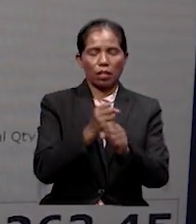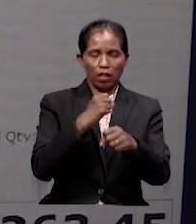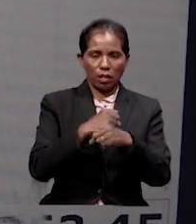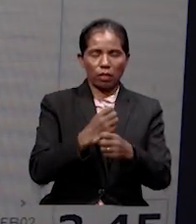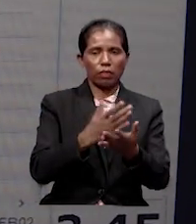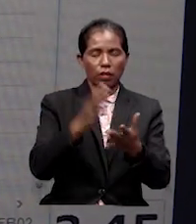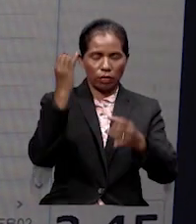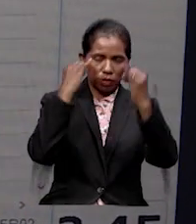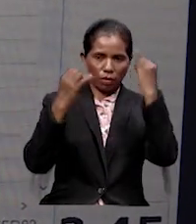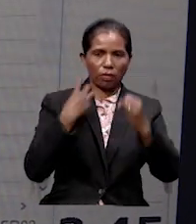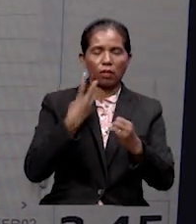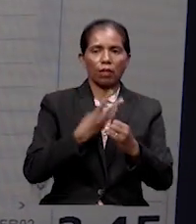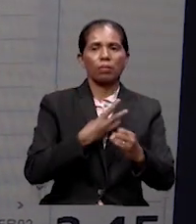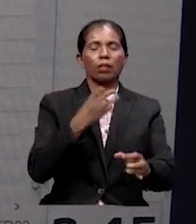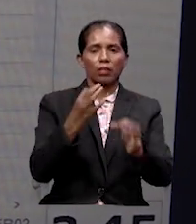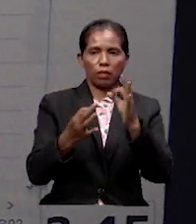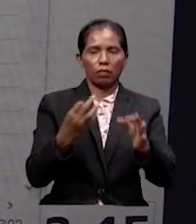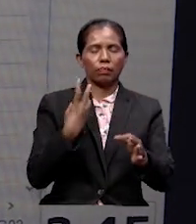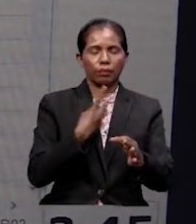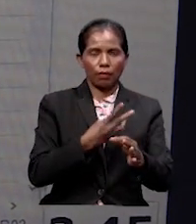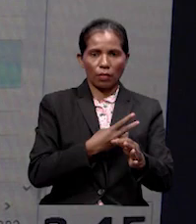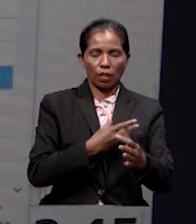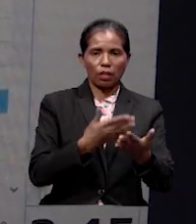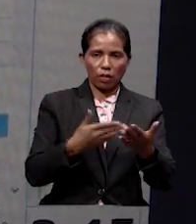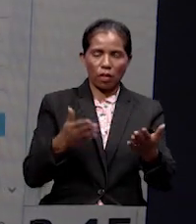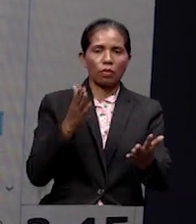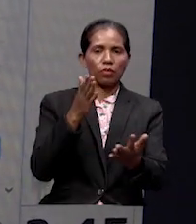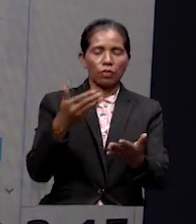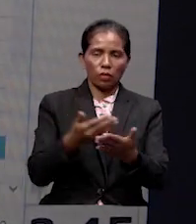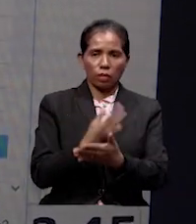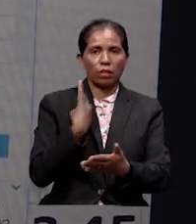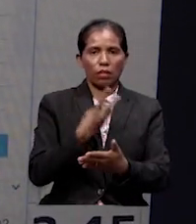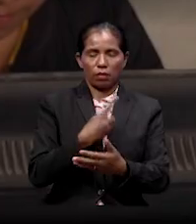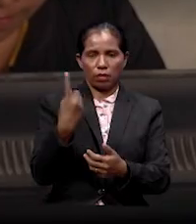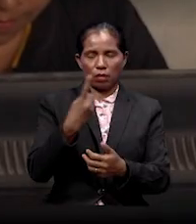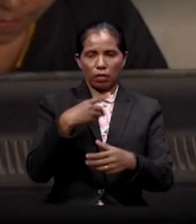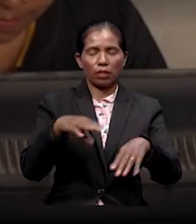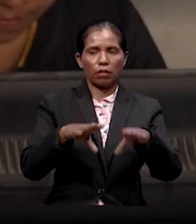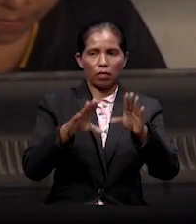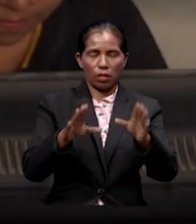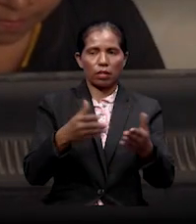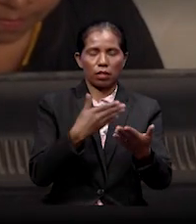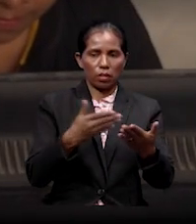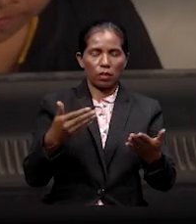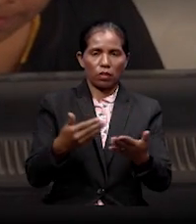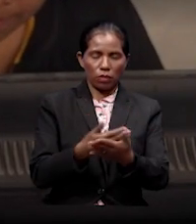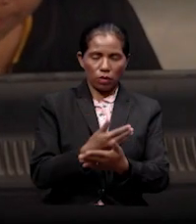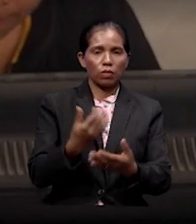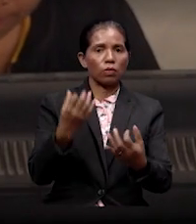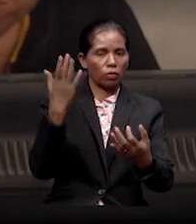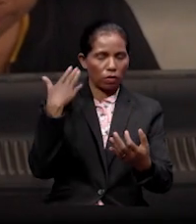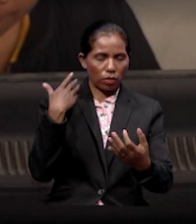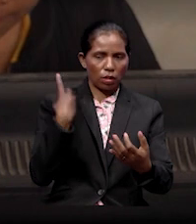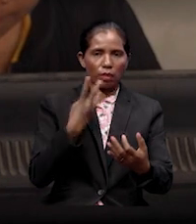ami, i karik stok fong Ia tambah entong amin nafating fang lukla amin stok tuang ini hotu tila amin